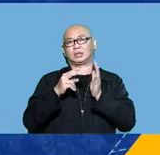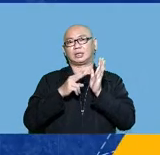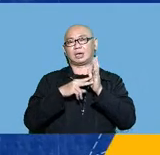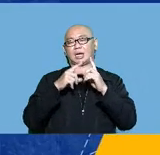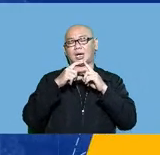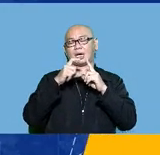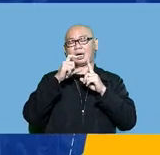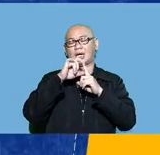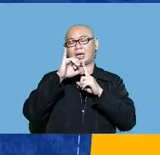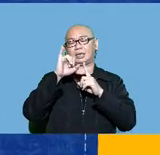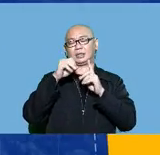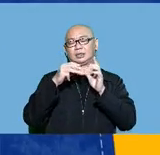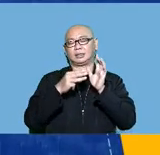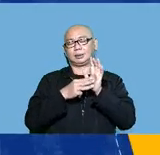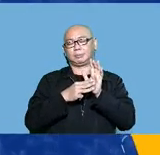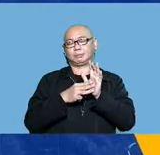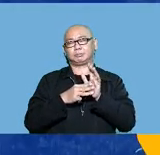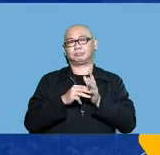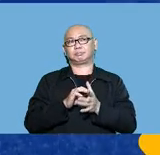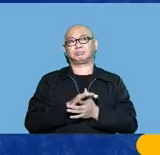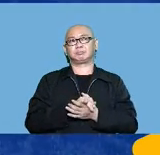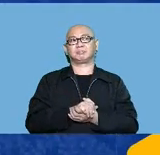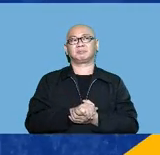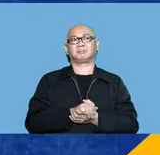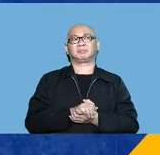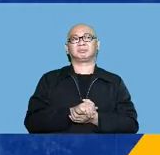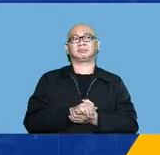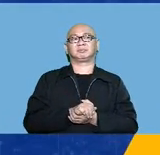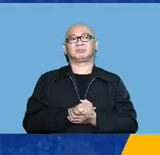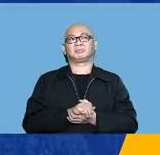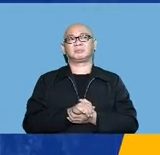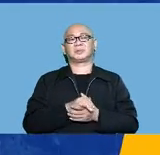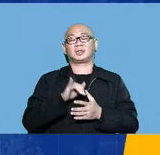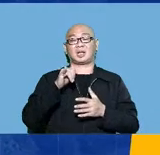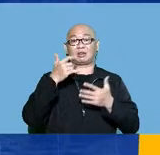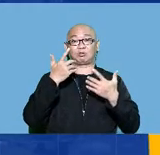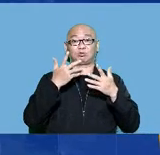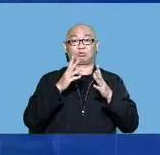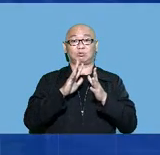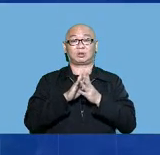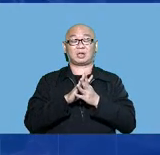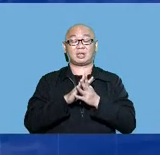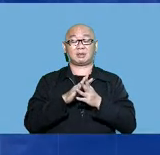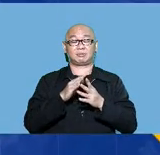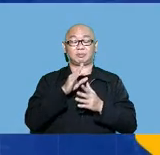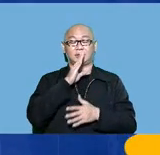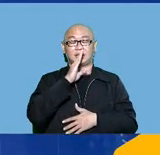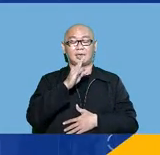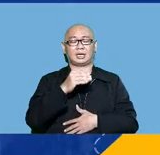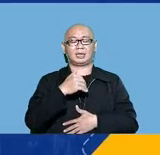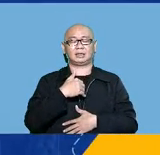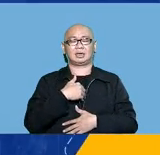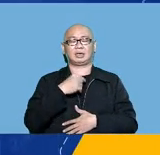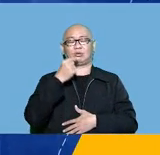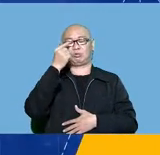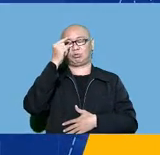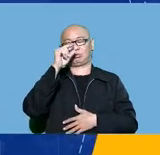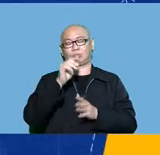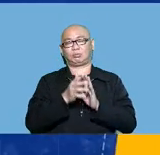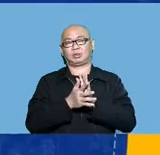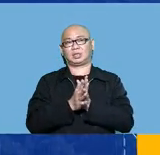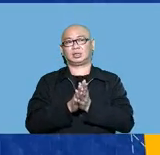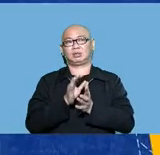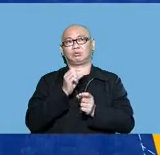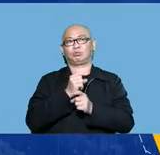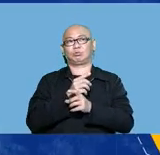Makarim BAMBA, yang telah mempercayai saya untuk menjadi